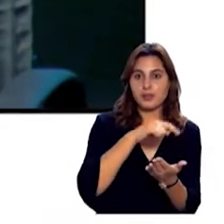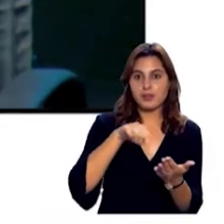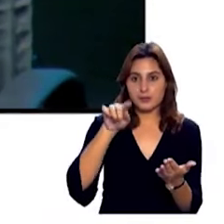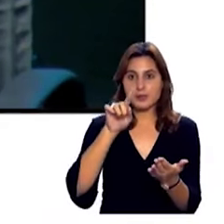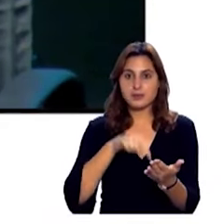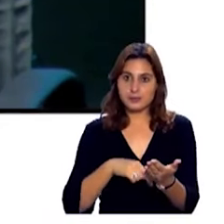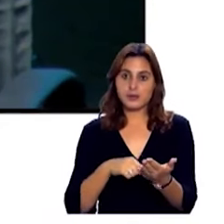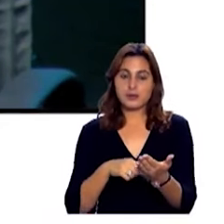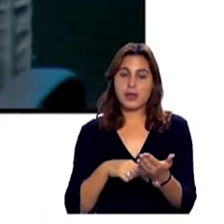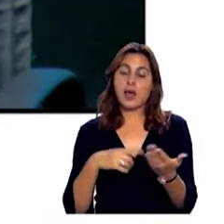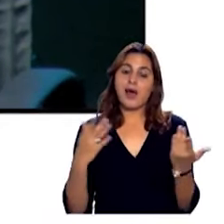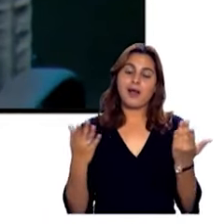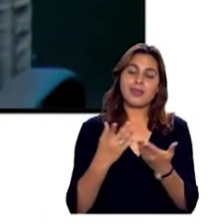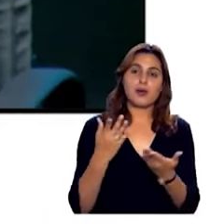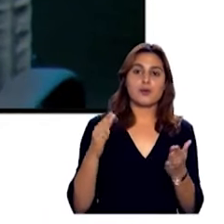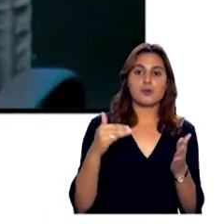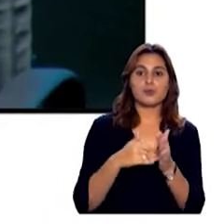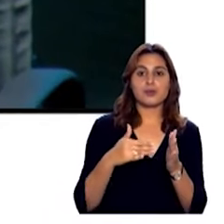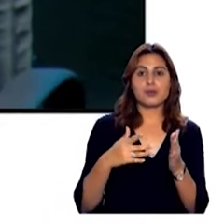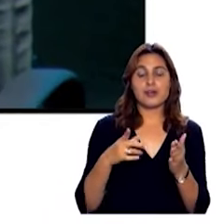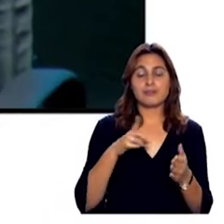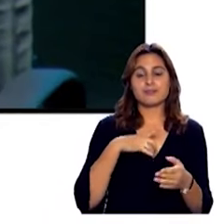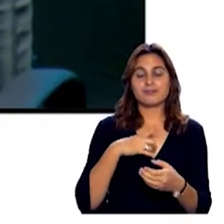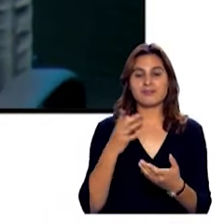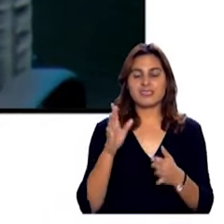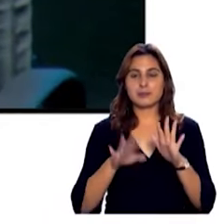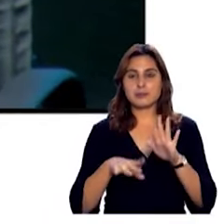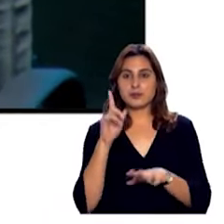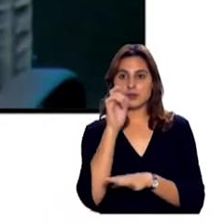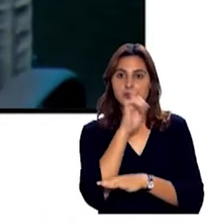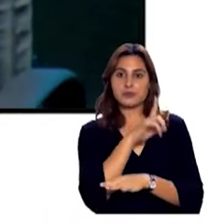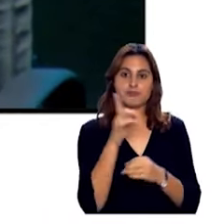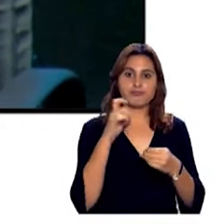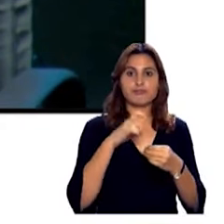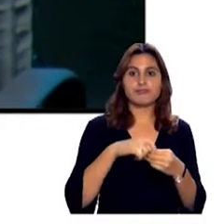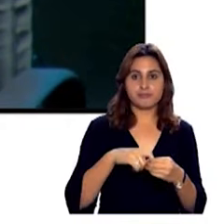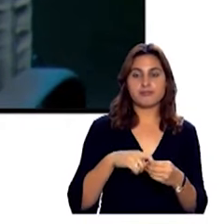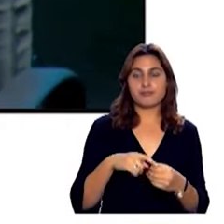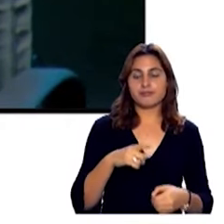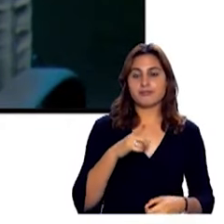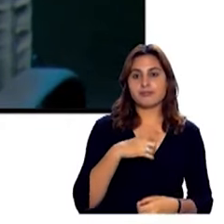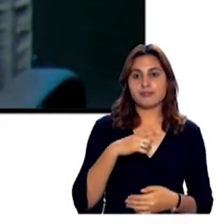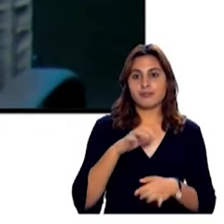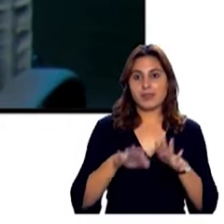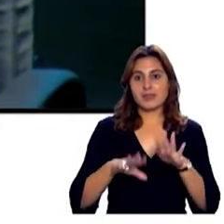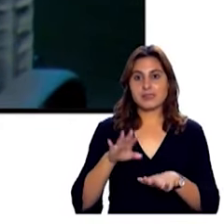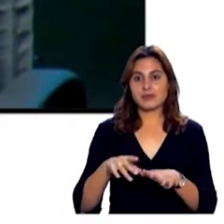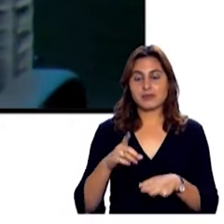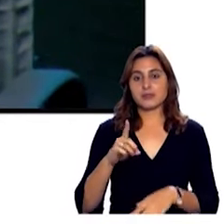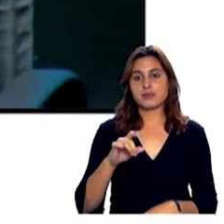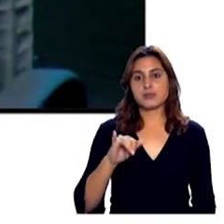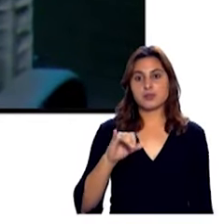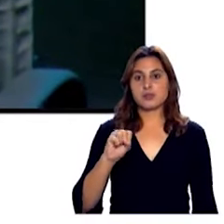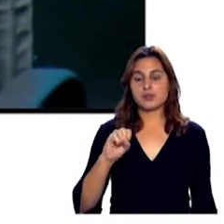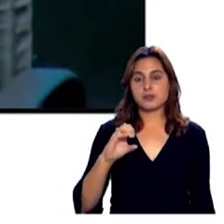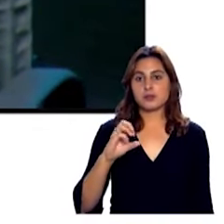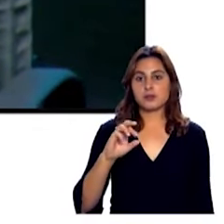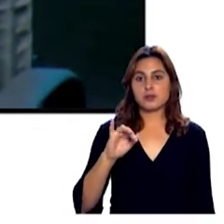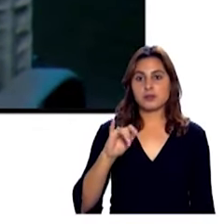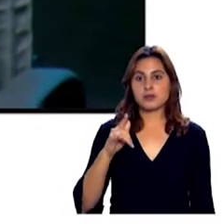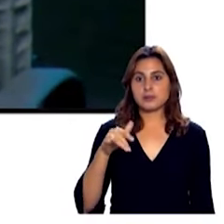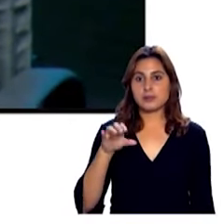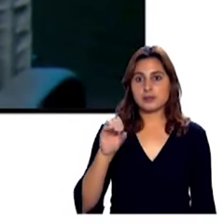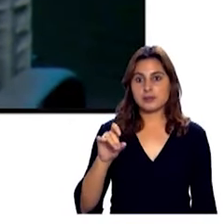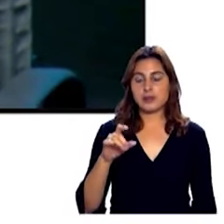trouve toujours des synonymes ou des expressions Pour ne pas utiliser le terme de cour suprême elle va se qualifier de